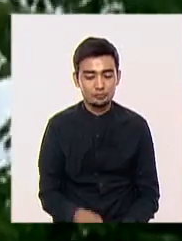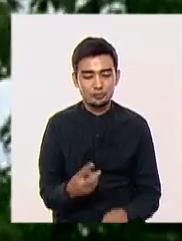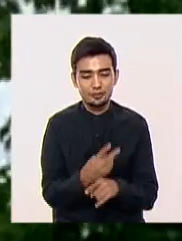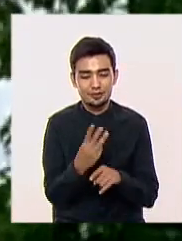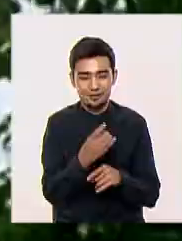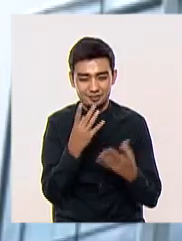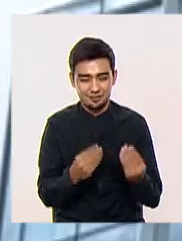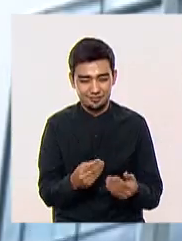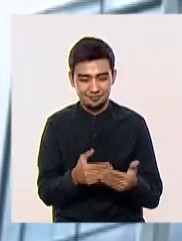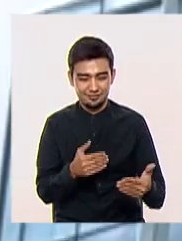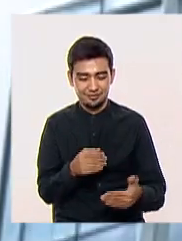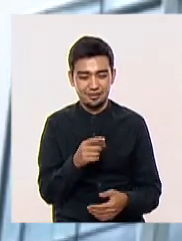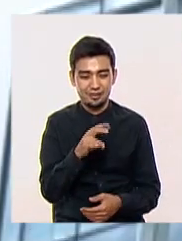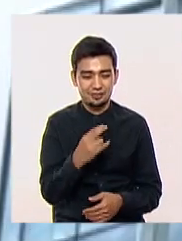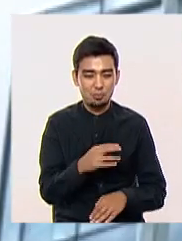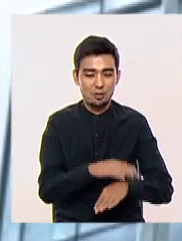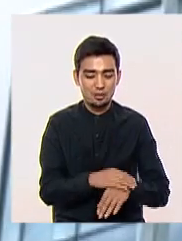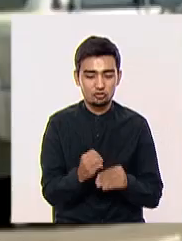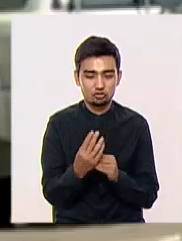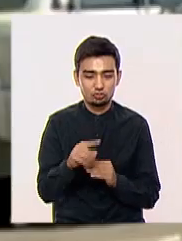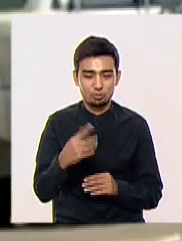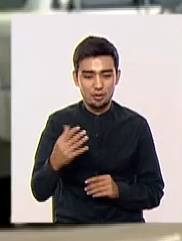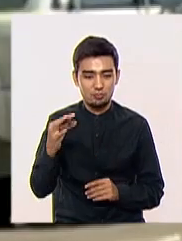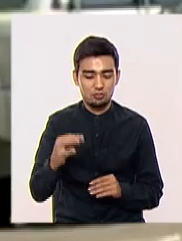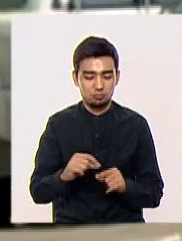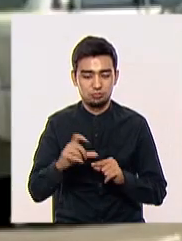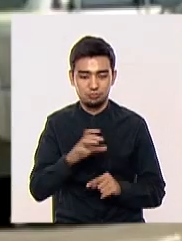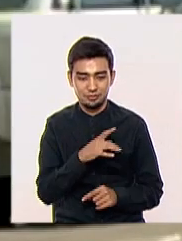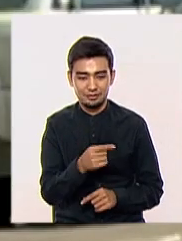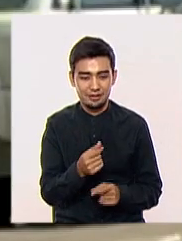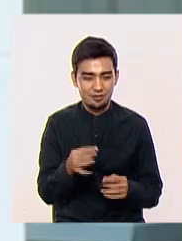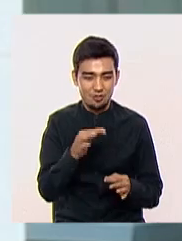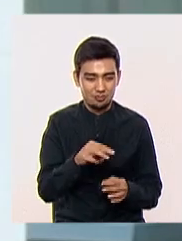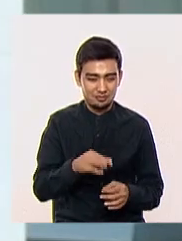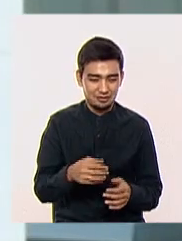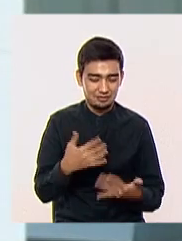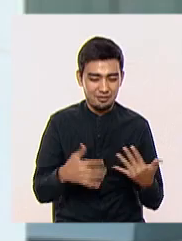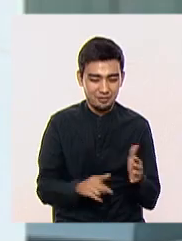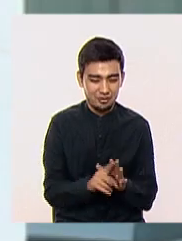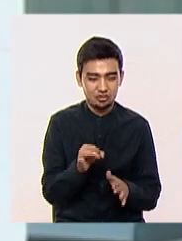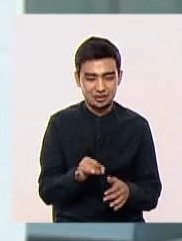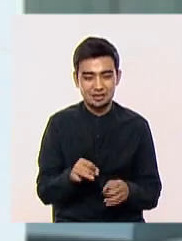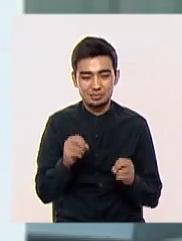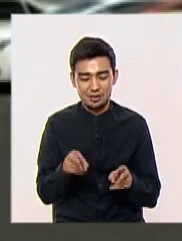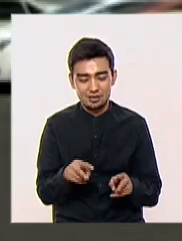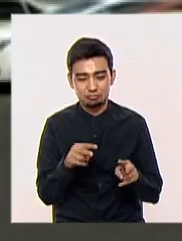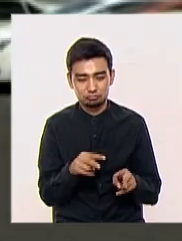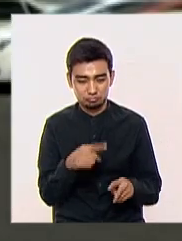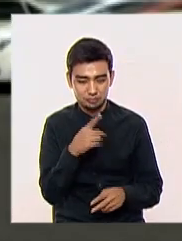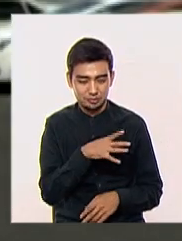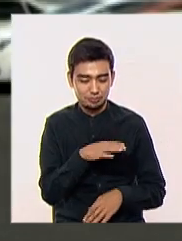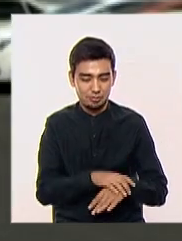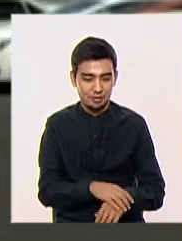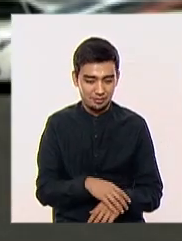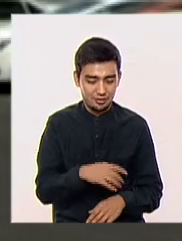ұлттық банк базалық мөлшерлемені 14.5%-ға дейін көтерді. Бұл айналымдағы ақшаның құнсыздануын тежеп, бағаны тұрақтандыру үшін жасалды деді банк өкілдері.